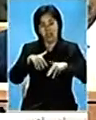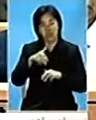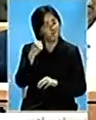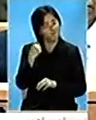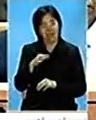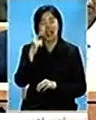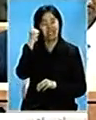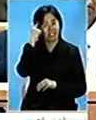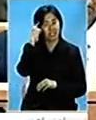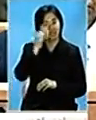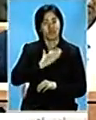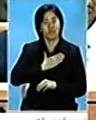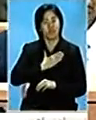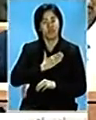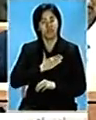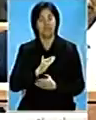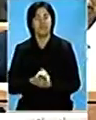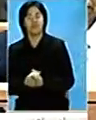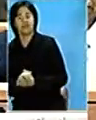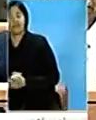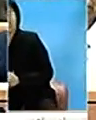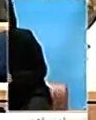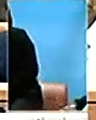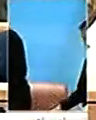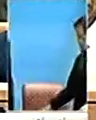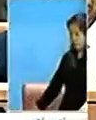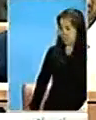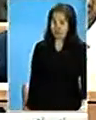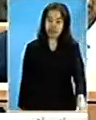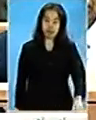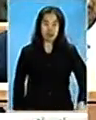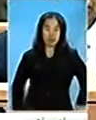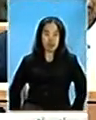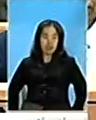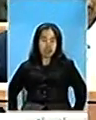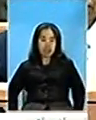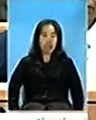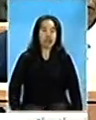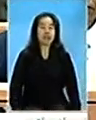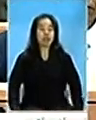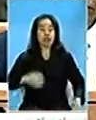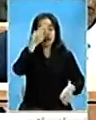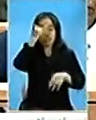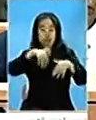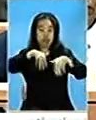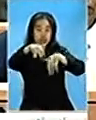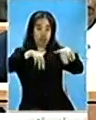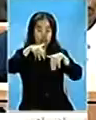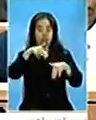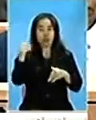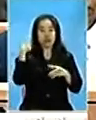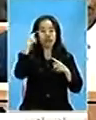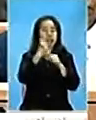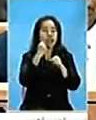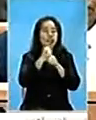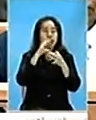อไปเพราะประชาชนยอมให้หลอกได้บางครั้งแต่ไม่สามารถที่จะหลอก